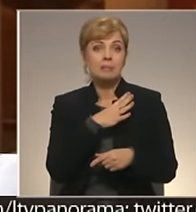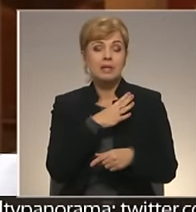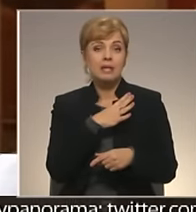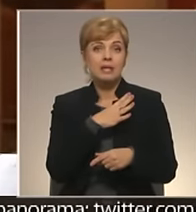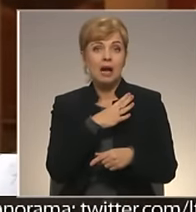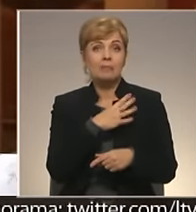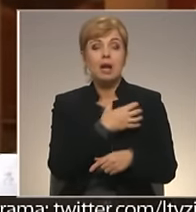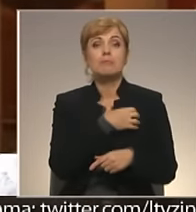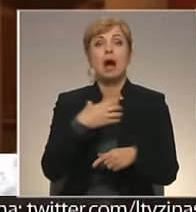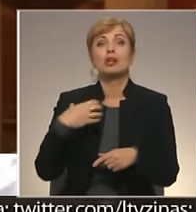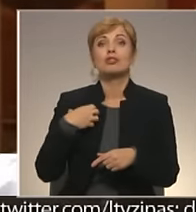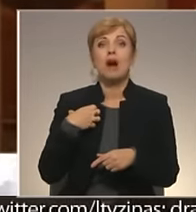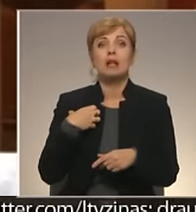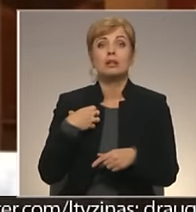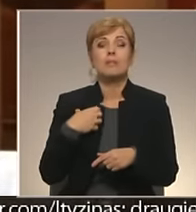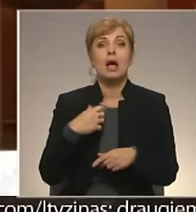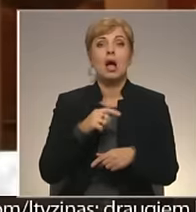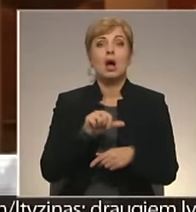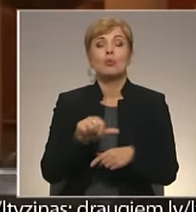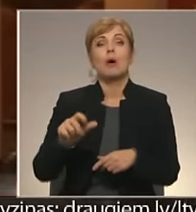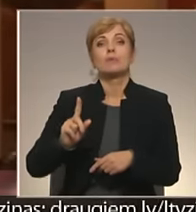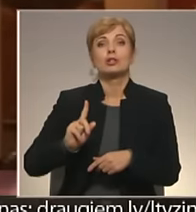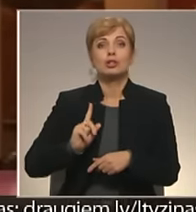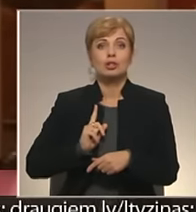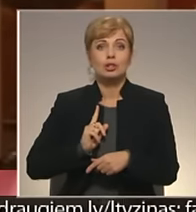palīdzējām pašvaldībām, robežsargiem,